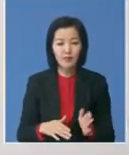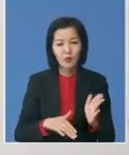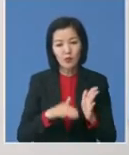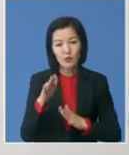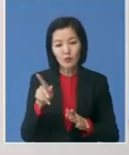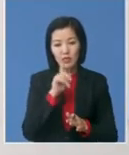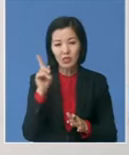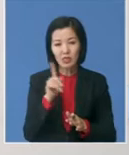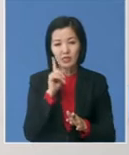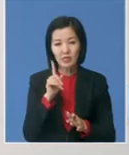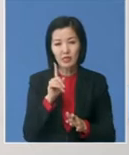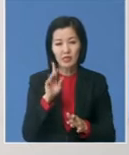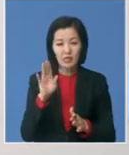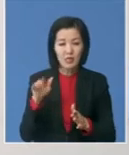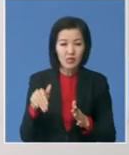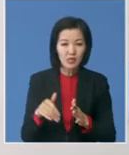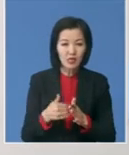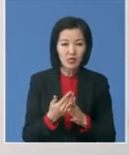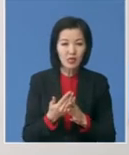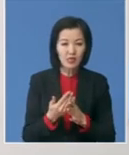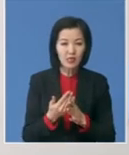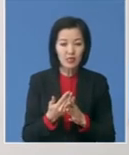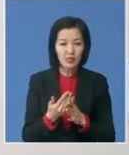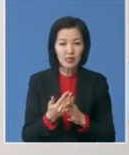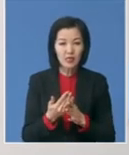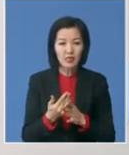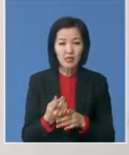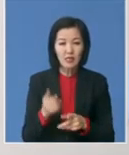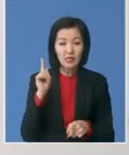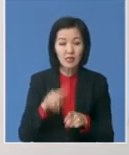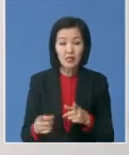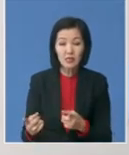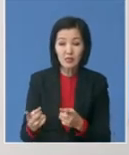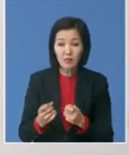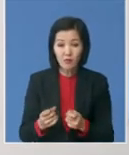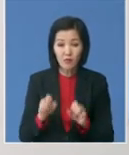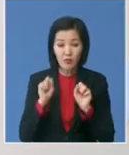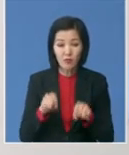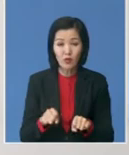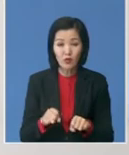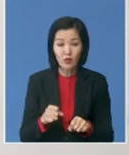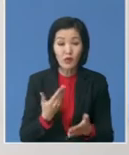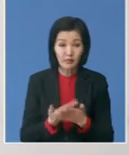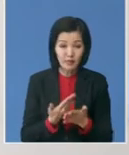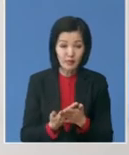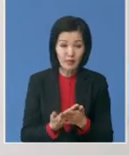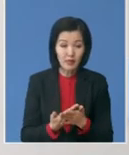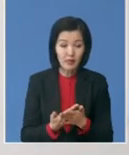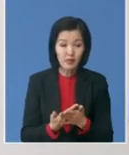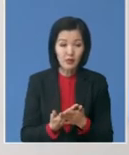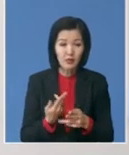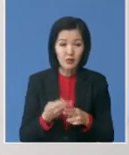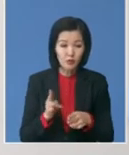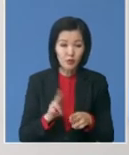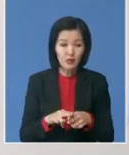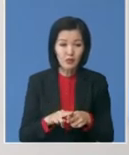олар жаңа келіп жатқаннан сия, қалай елесең солай шығат дейді ғой, мысал келтірген дара халықтың